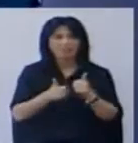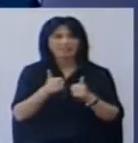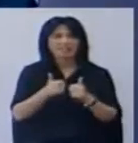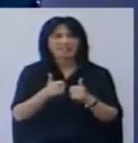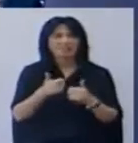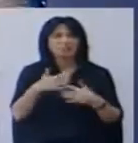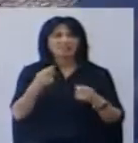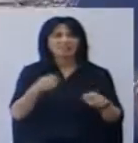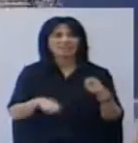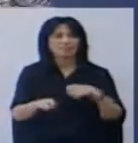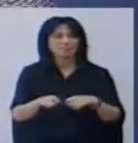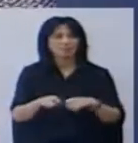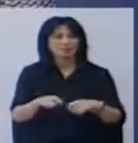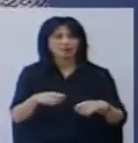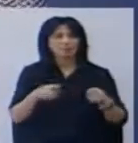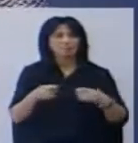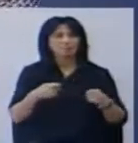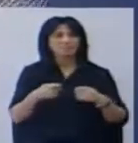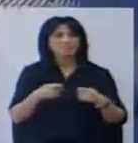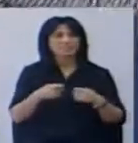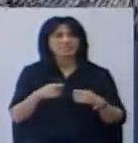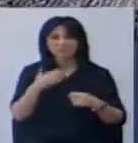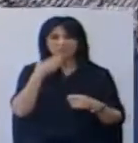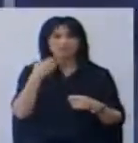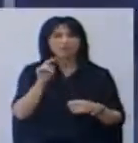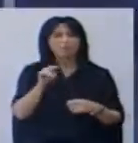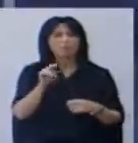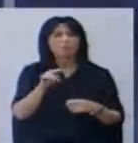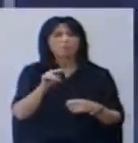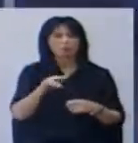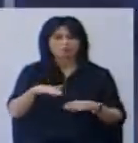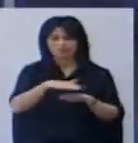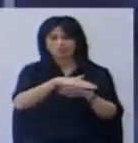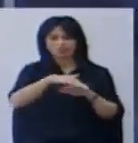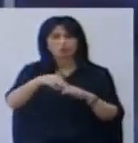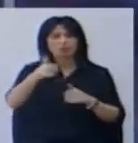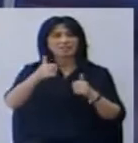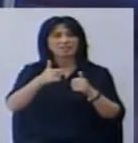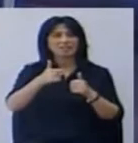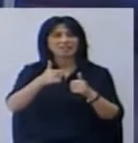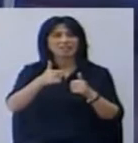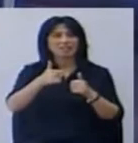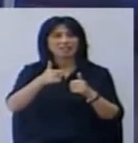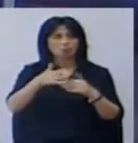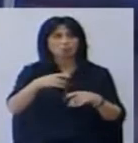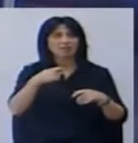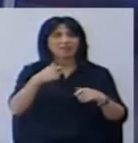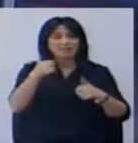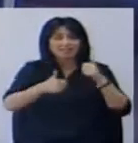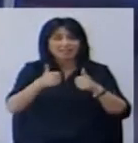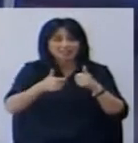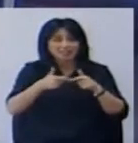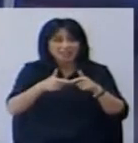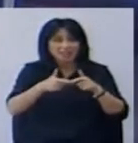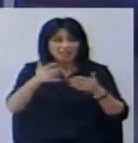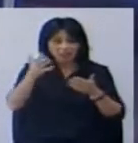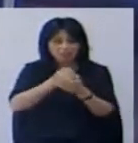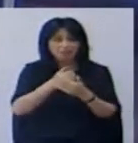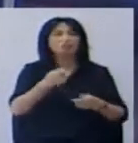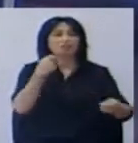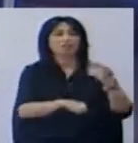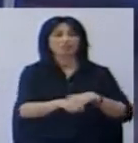იყიდება? ბიზნესმენებში ტრიალებთ ალბათ, იკითხეთ, ფოჩში სანაპირო ზოლზე მოგებული ტენდერი იყიდება? ტენდერი, ანუ გამარჯვებული